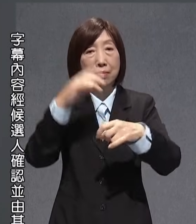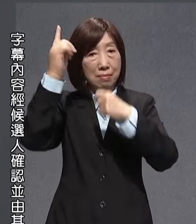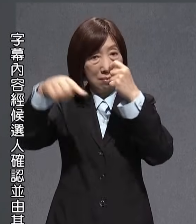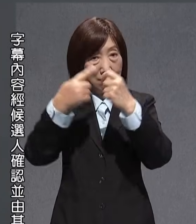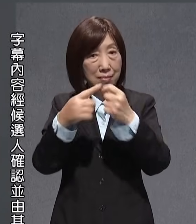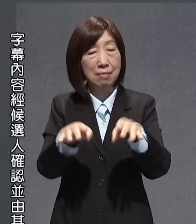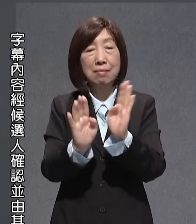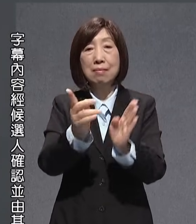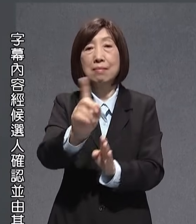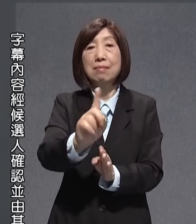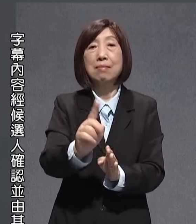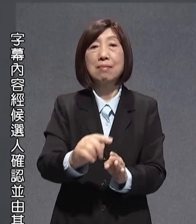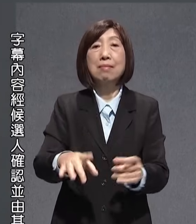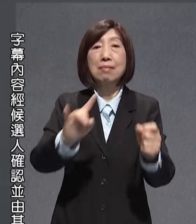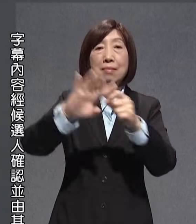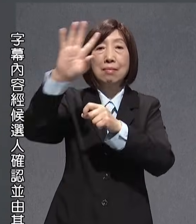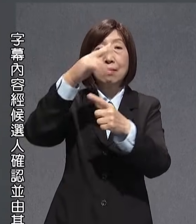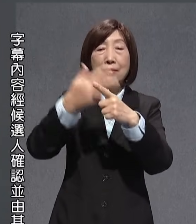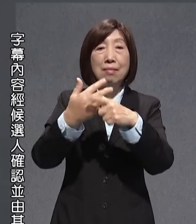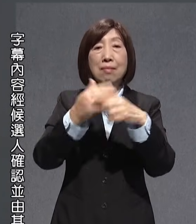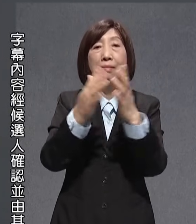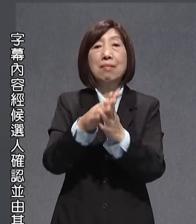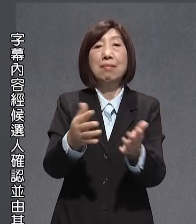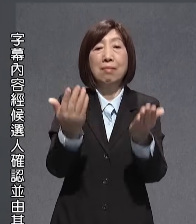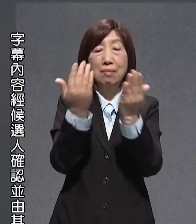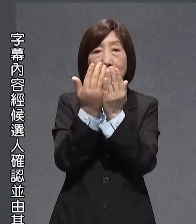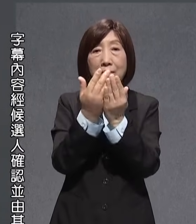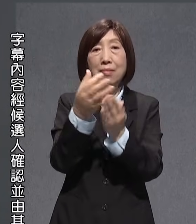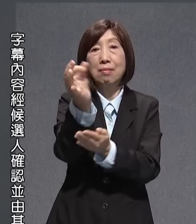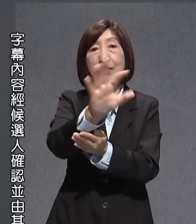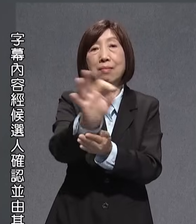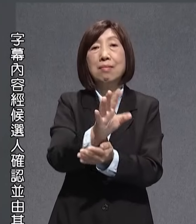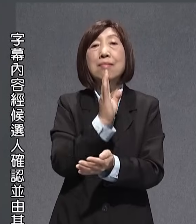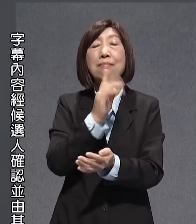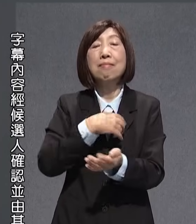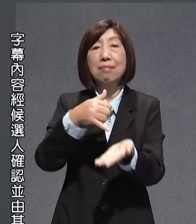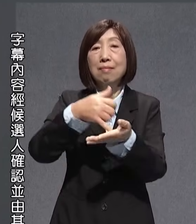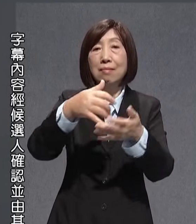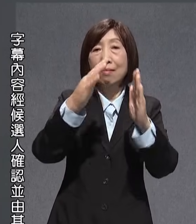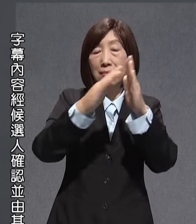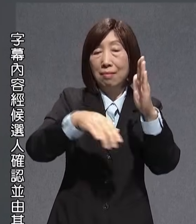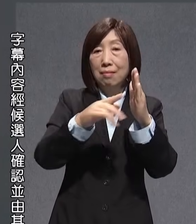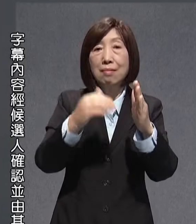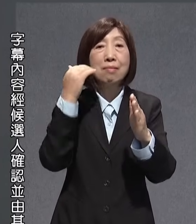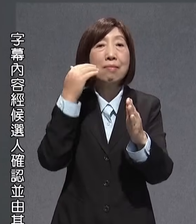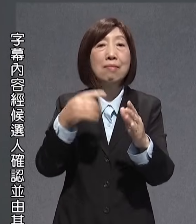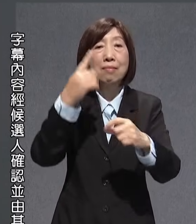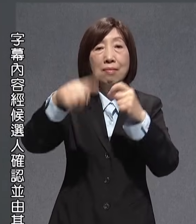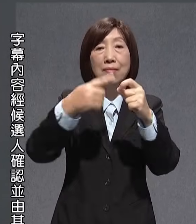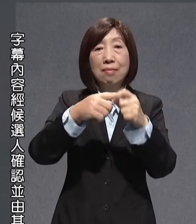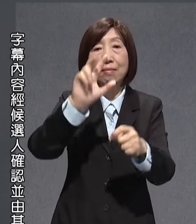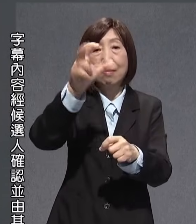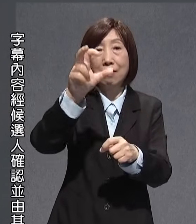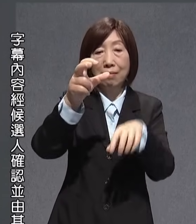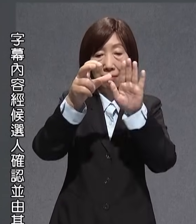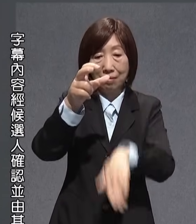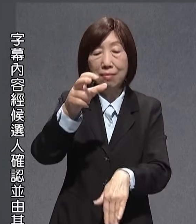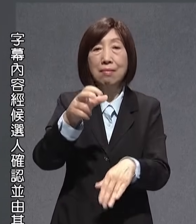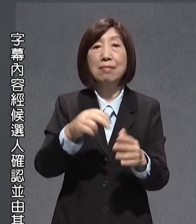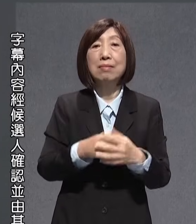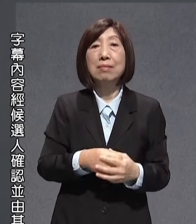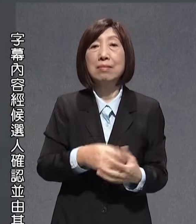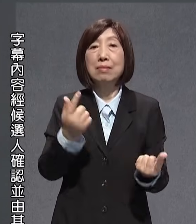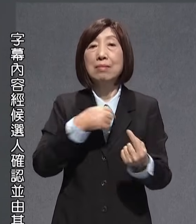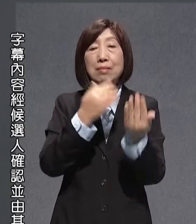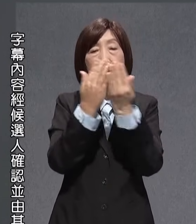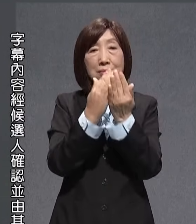始，我们高中职全面免学费，弱势家庭年收入不到70万的，不管是